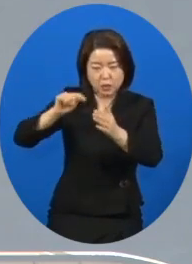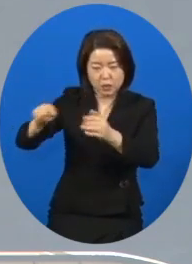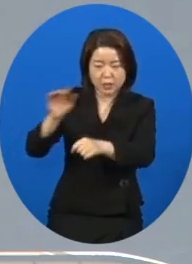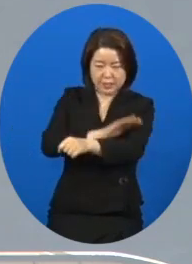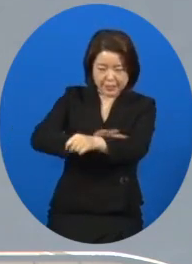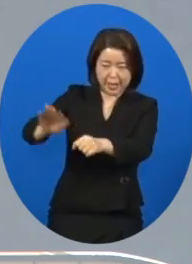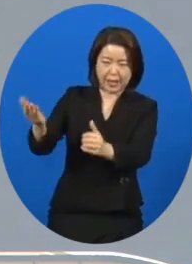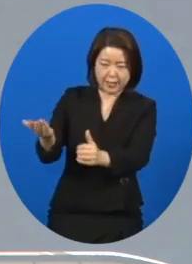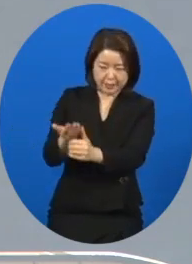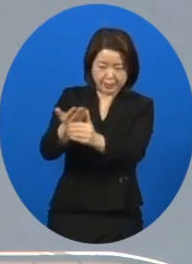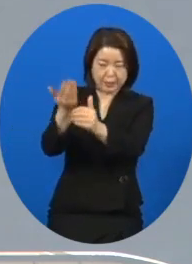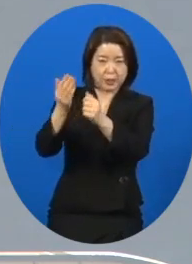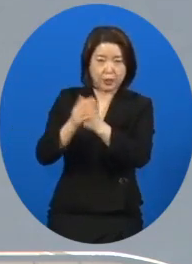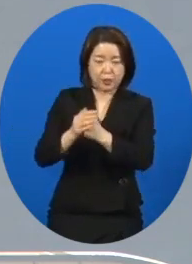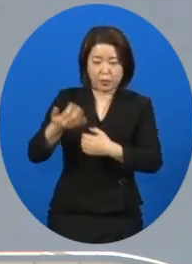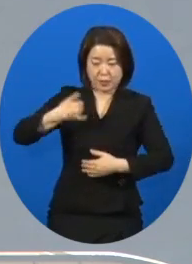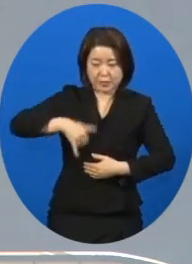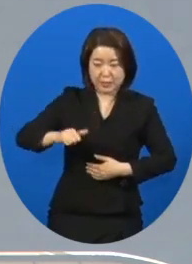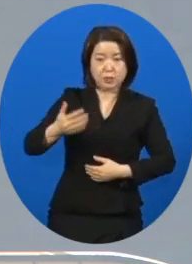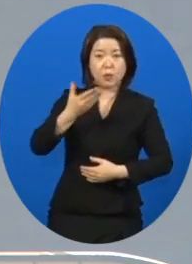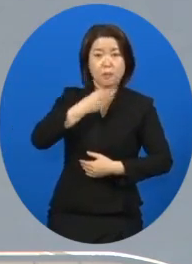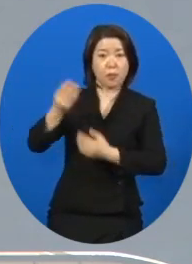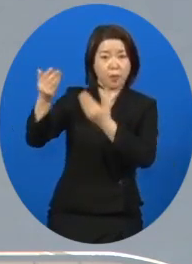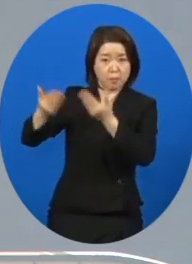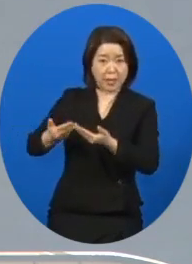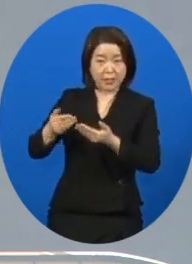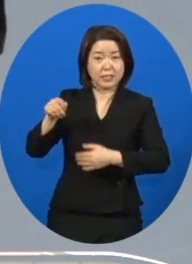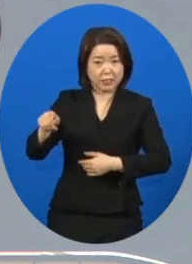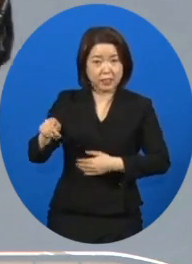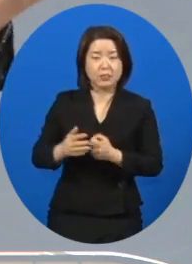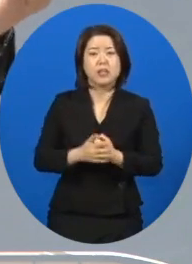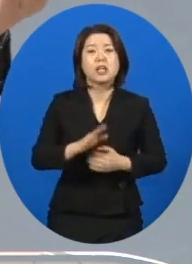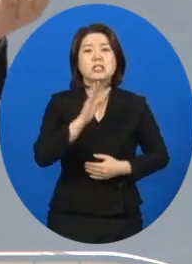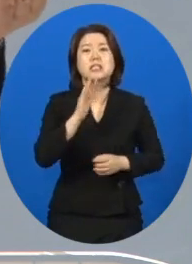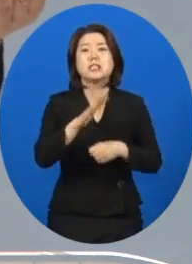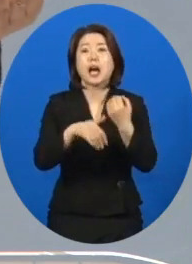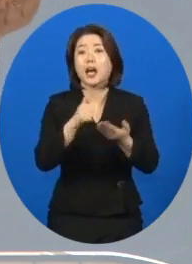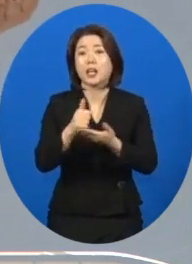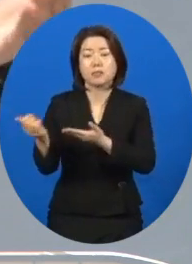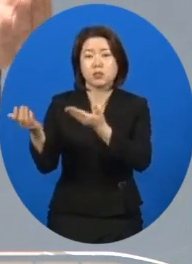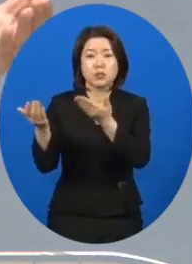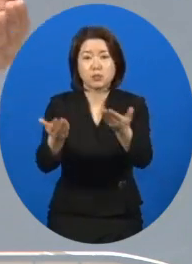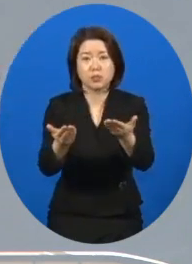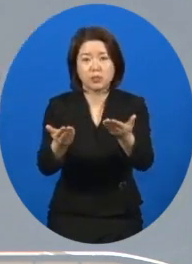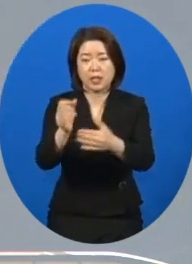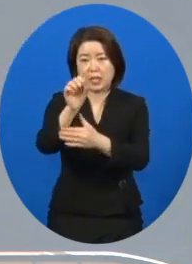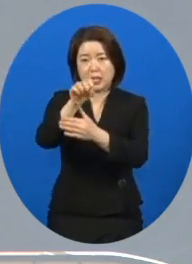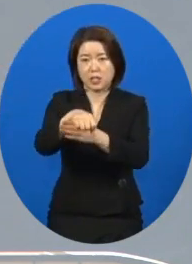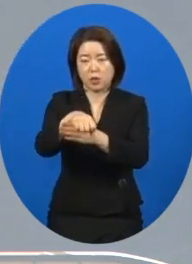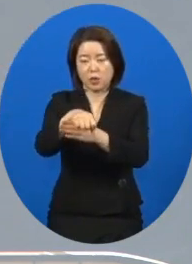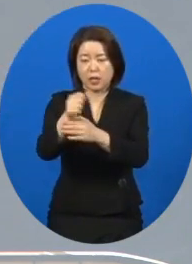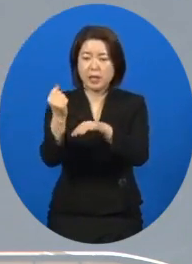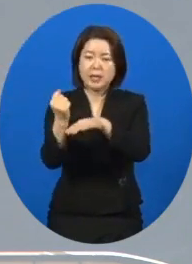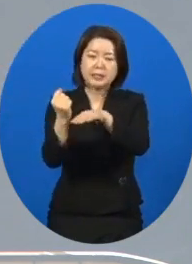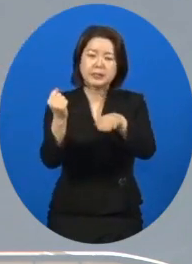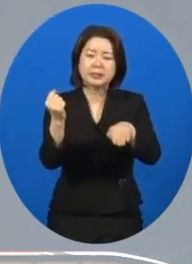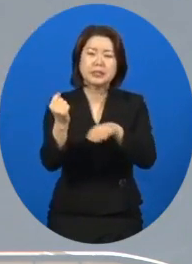되고 자손들이 복을 받는 것은 진짜 하나님이 주시려는 열매의